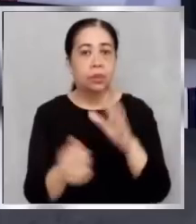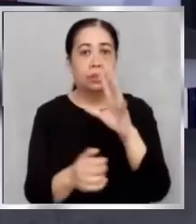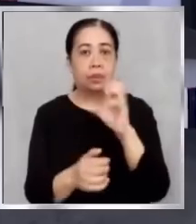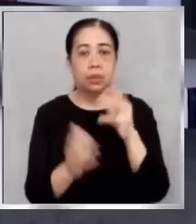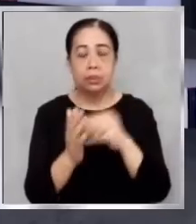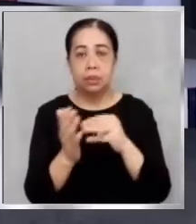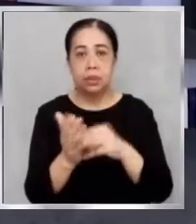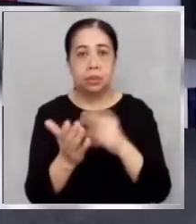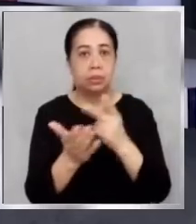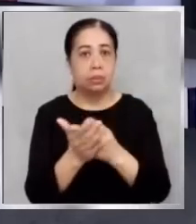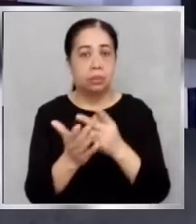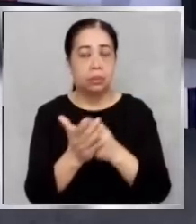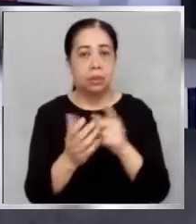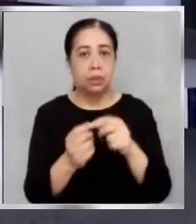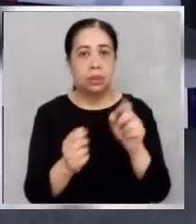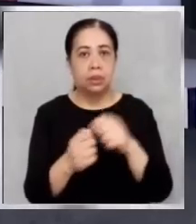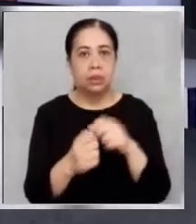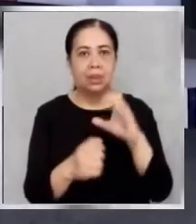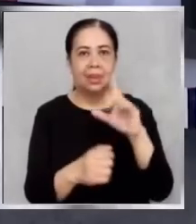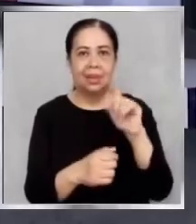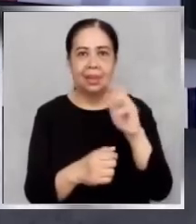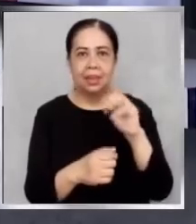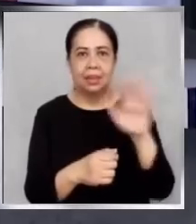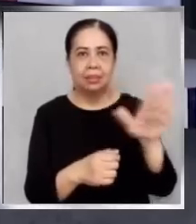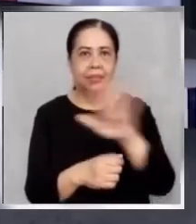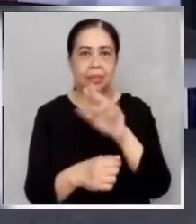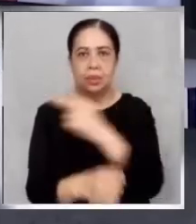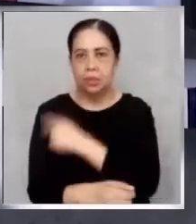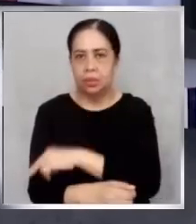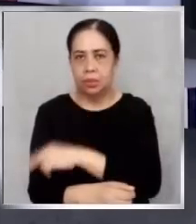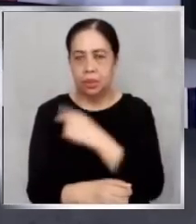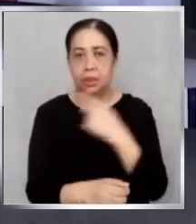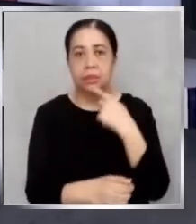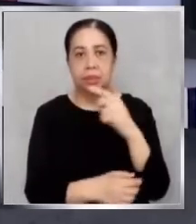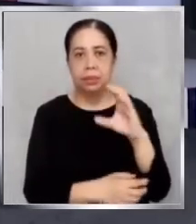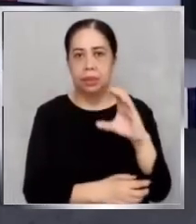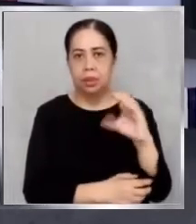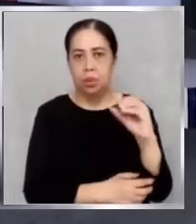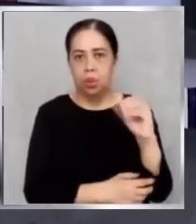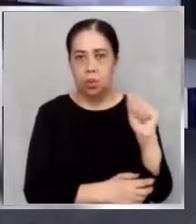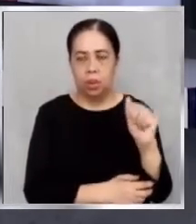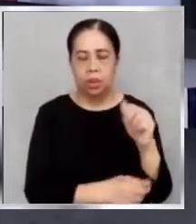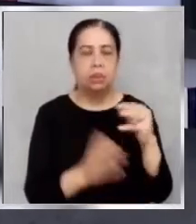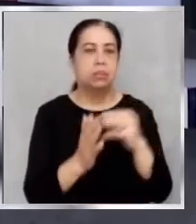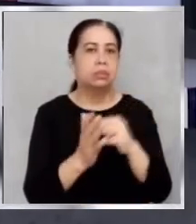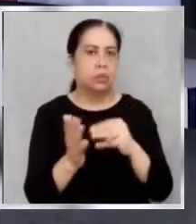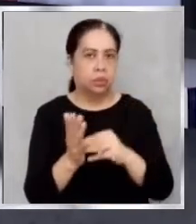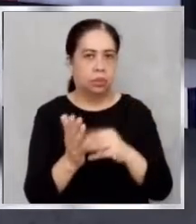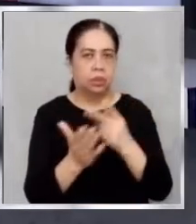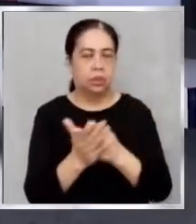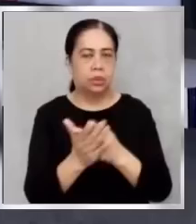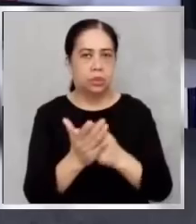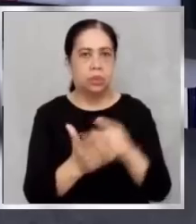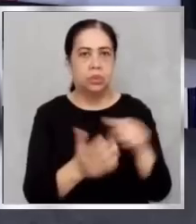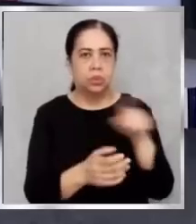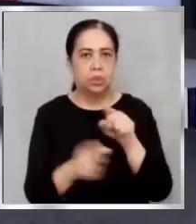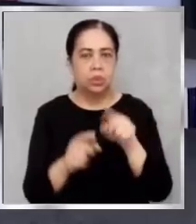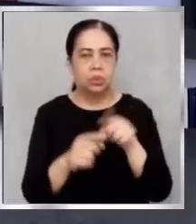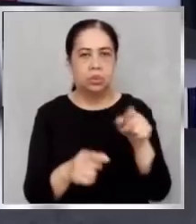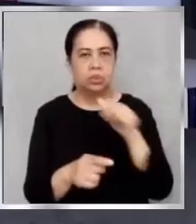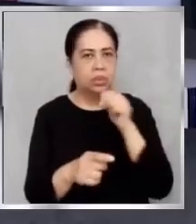pisong halaga ng mga claim ng ilang ospital ayon sa Commission on Audit. Milyong-milyong pisong claim din ang dinenay o